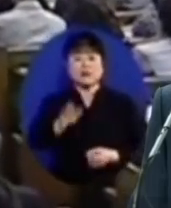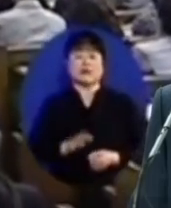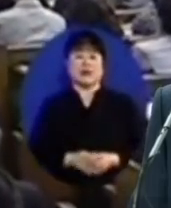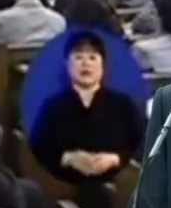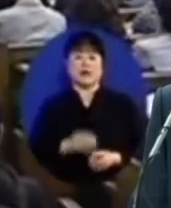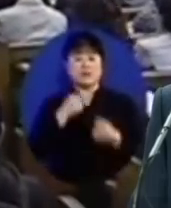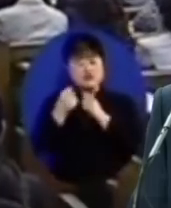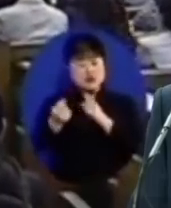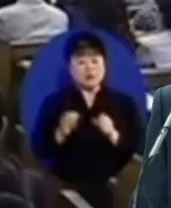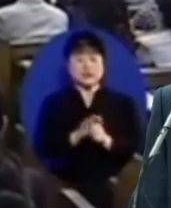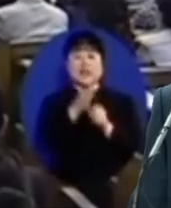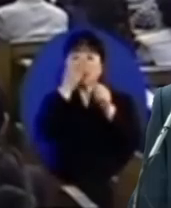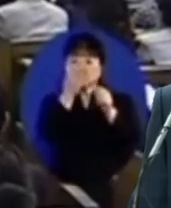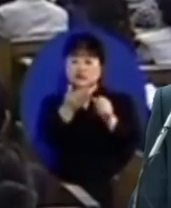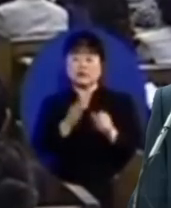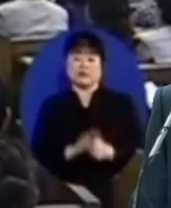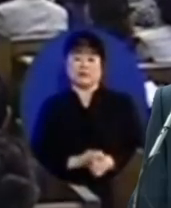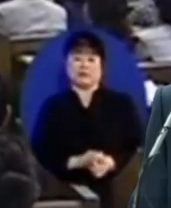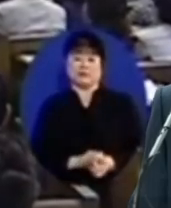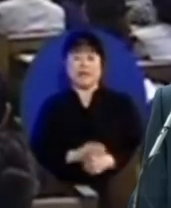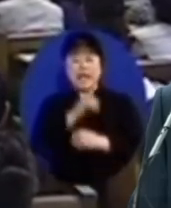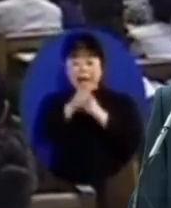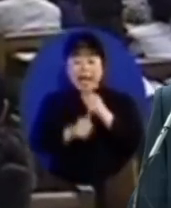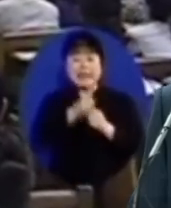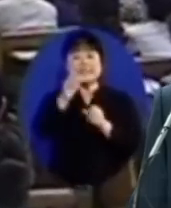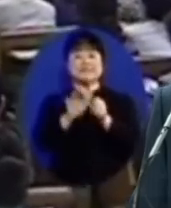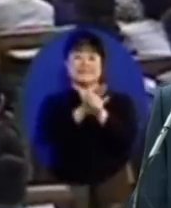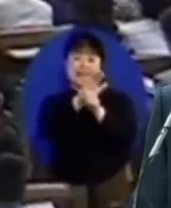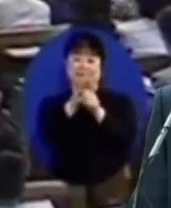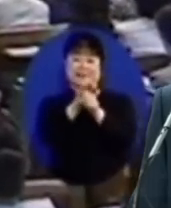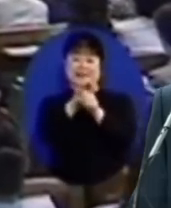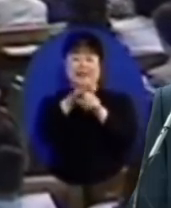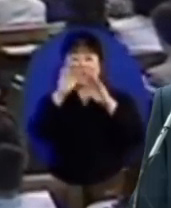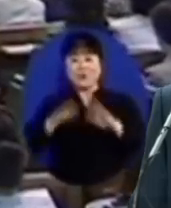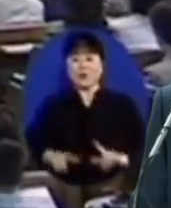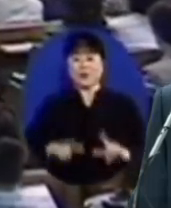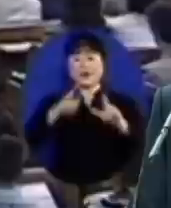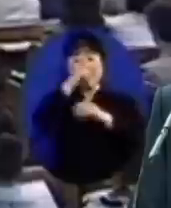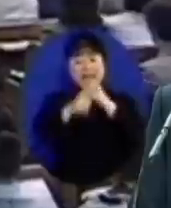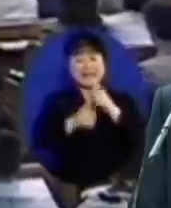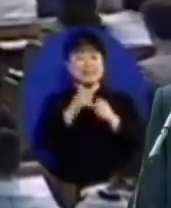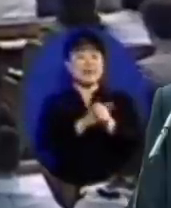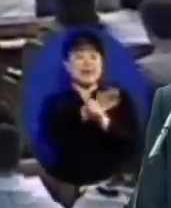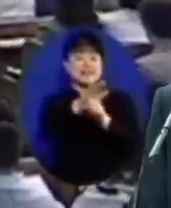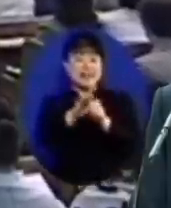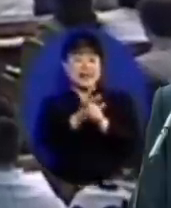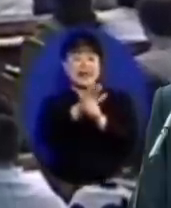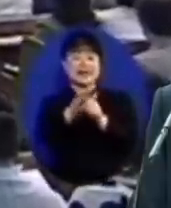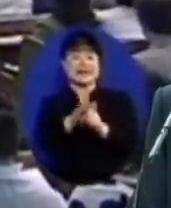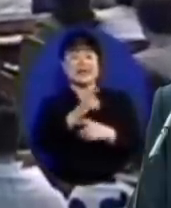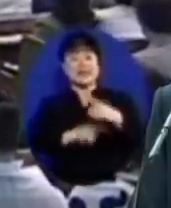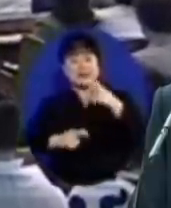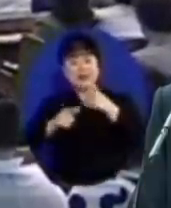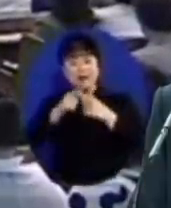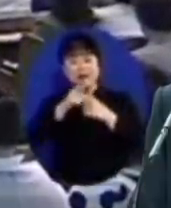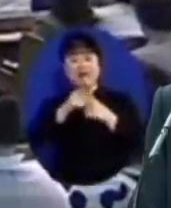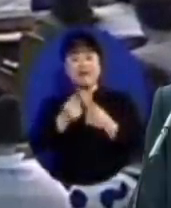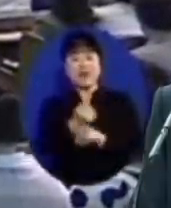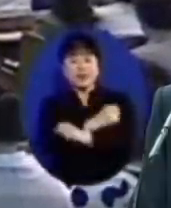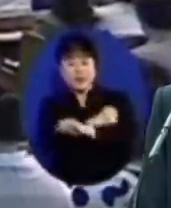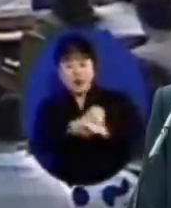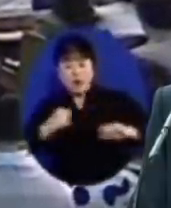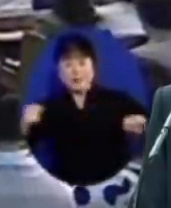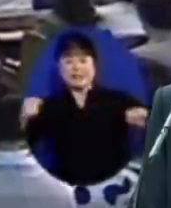불구하고 사랑해 주시는 사랑은 하나님의 사랑인 것입니다. 오늘 하나님의 사랑의 그